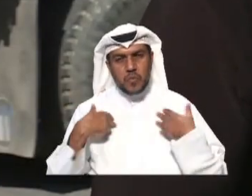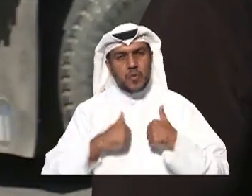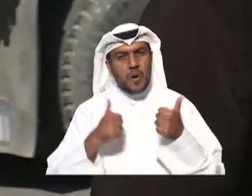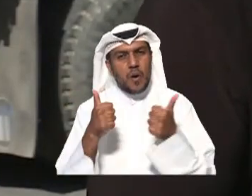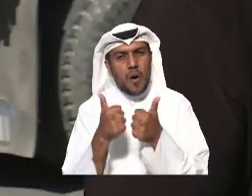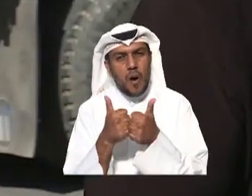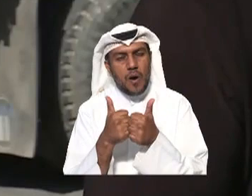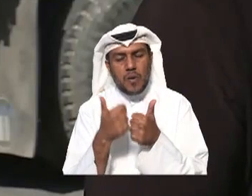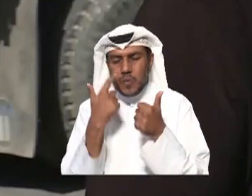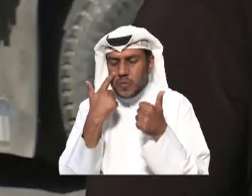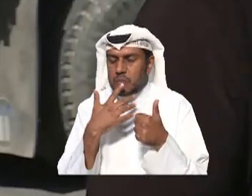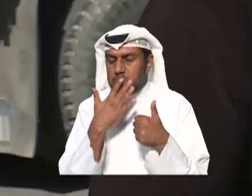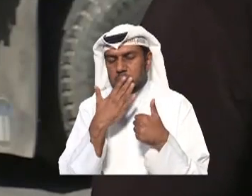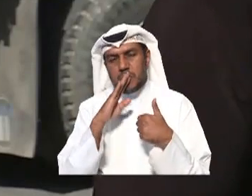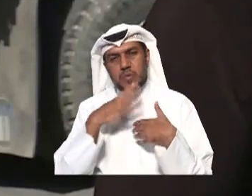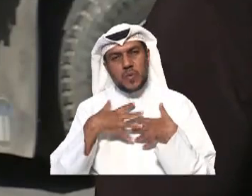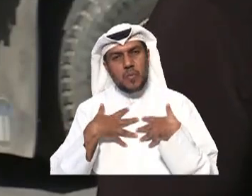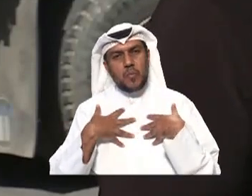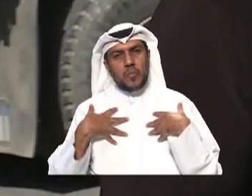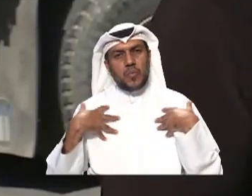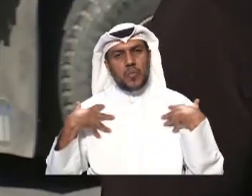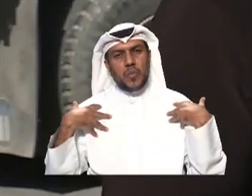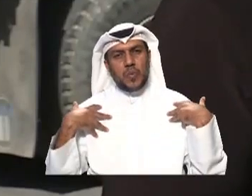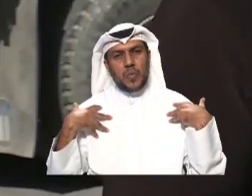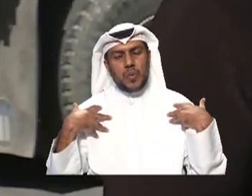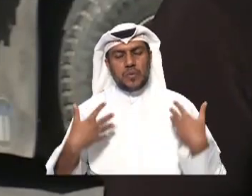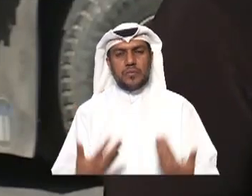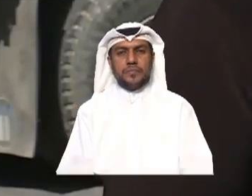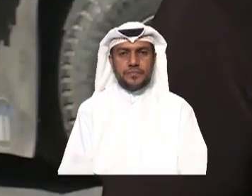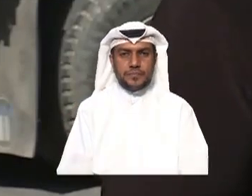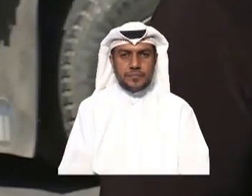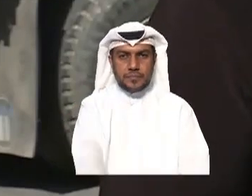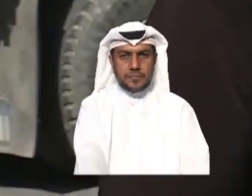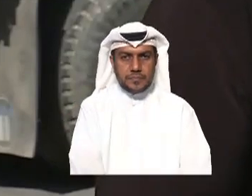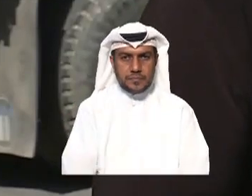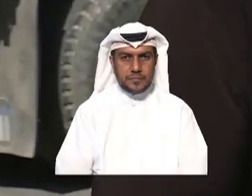الفلسطينية. سعاد الإمام، تلفزيون دولة الكويت، غزة، فلسطين.